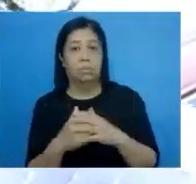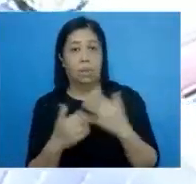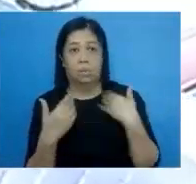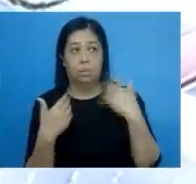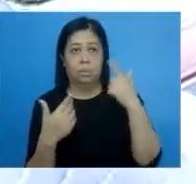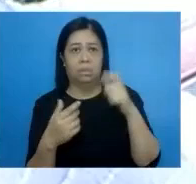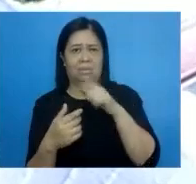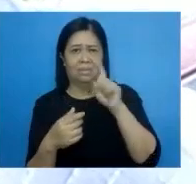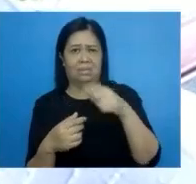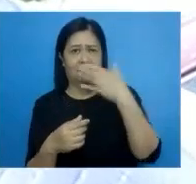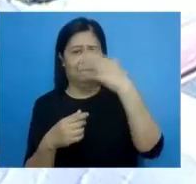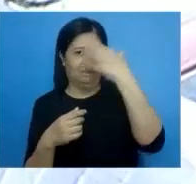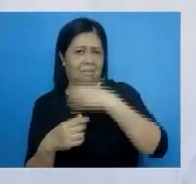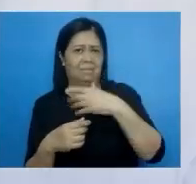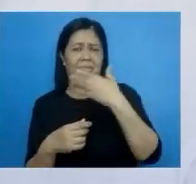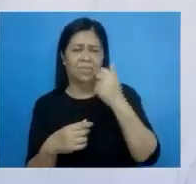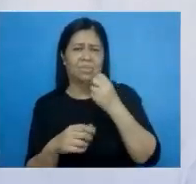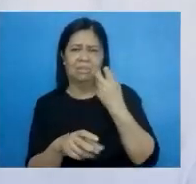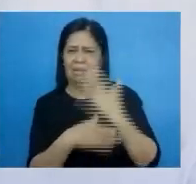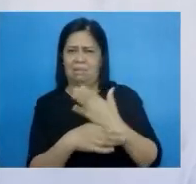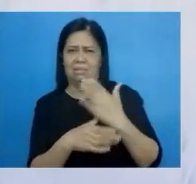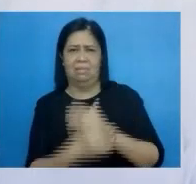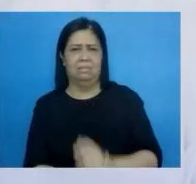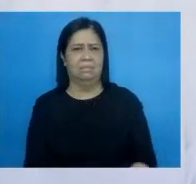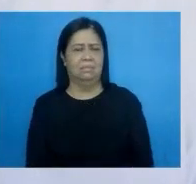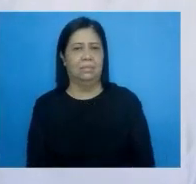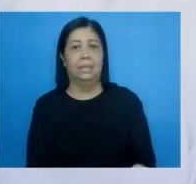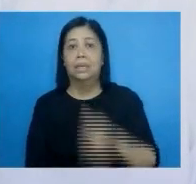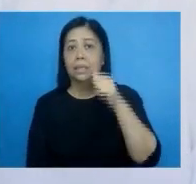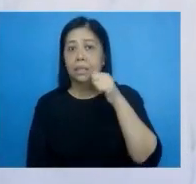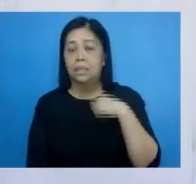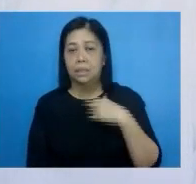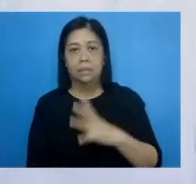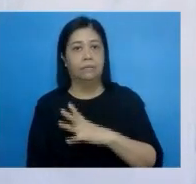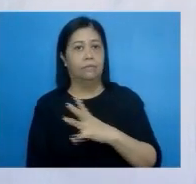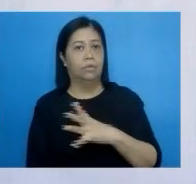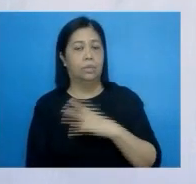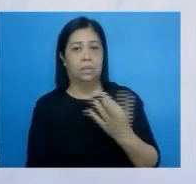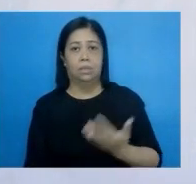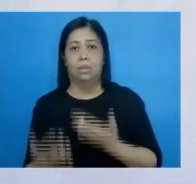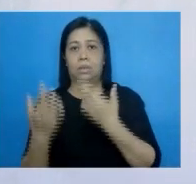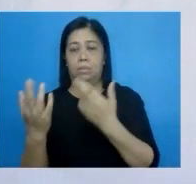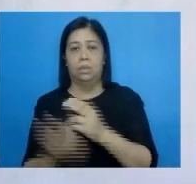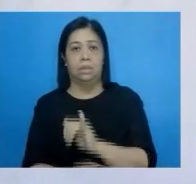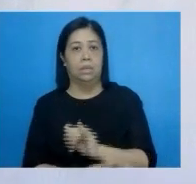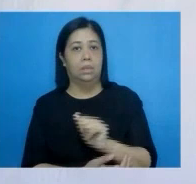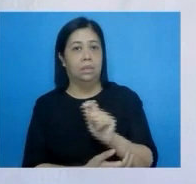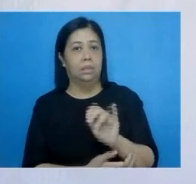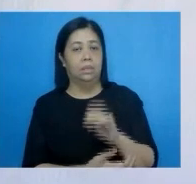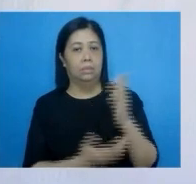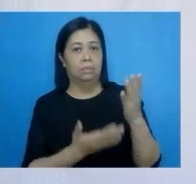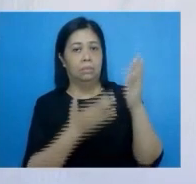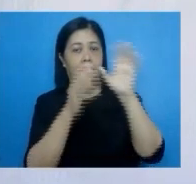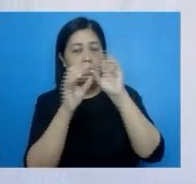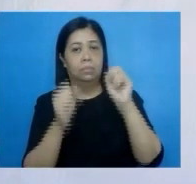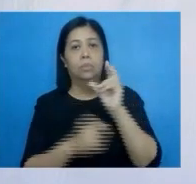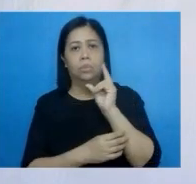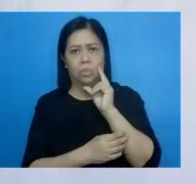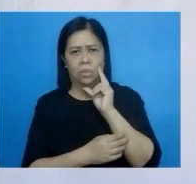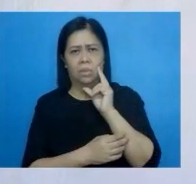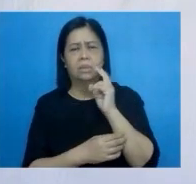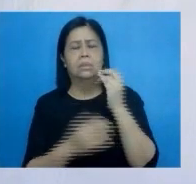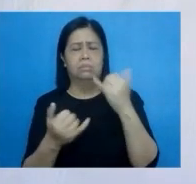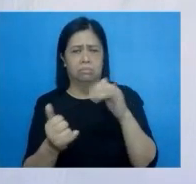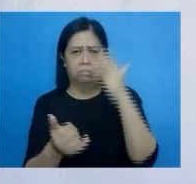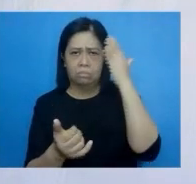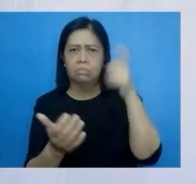pa ng face shield. It's really hassle. Kagabi, formal nang inirekomenda ng IATF kay Pangulong Duterte na gawin pa rin mandatory